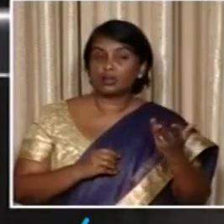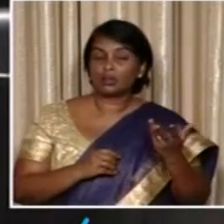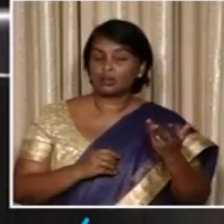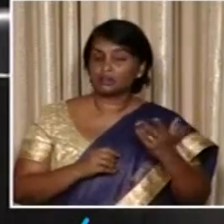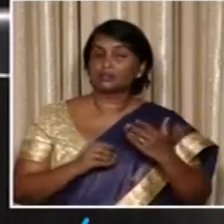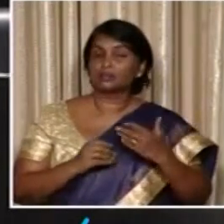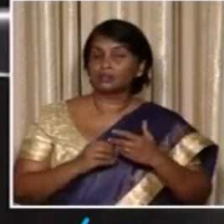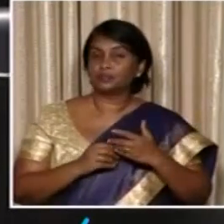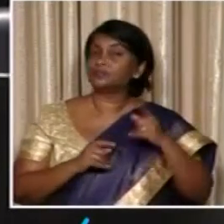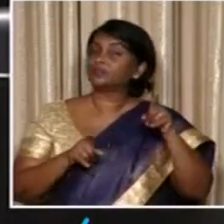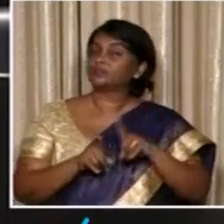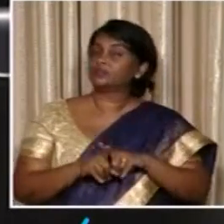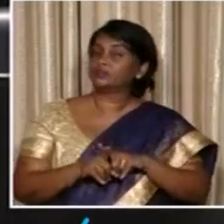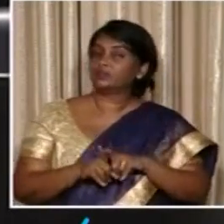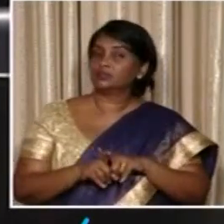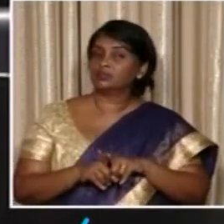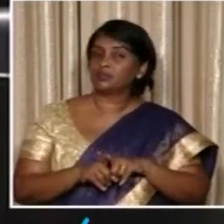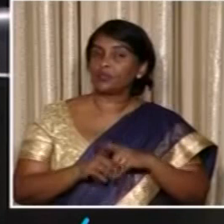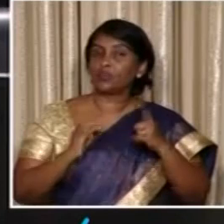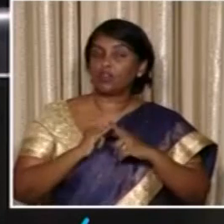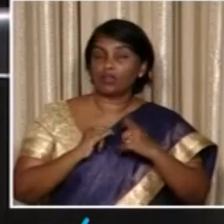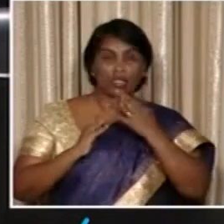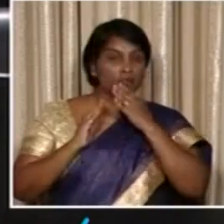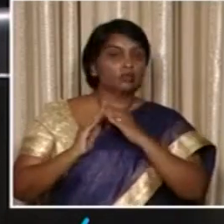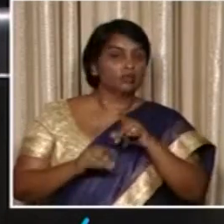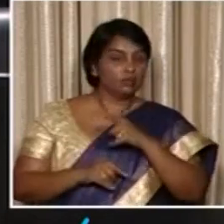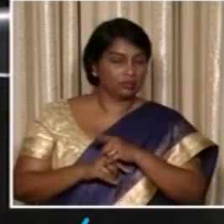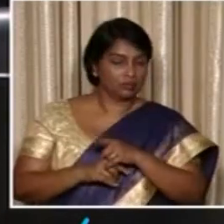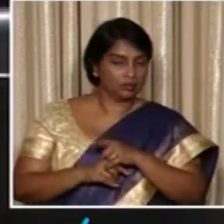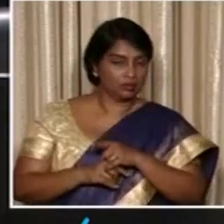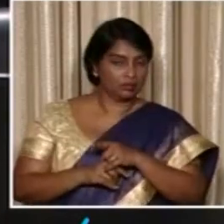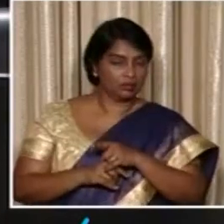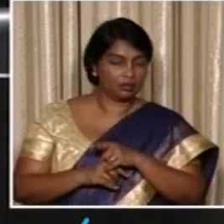එක. ඒ වගේම උඩවලවේ මහවිද්‍යාලයට